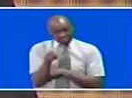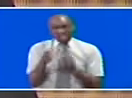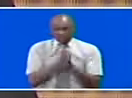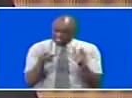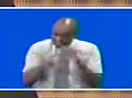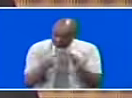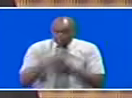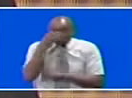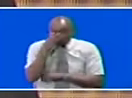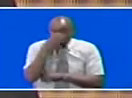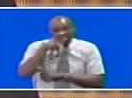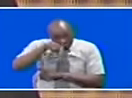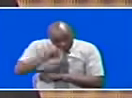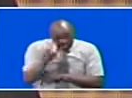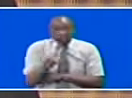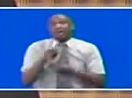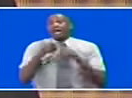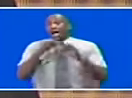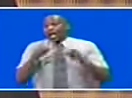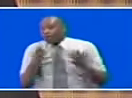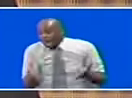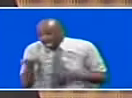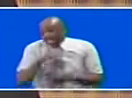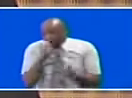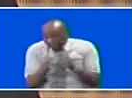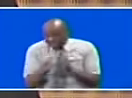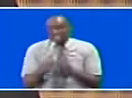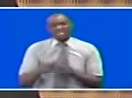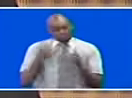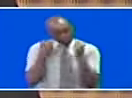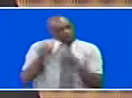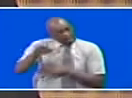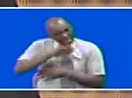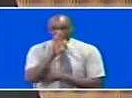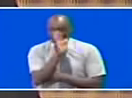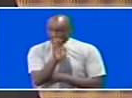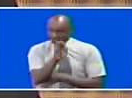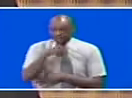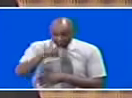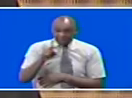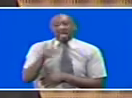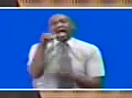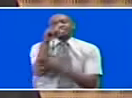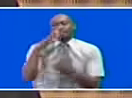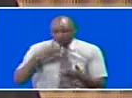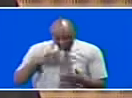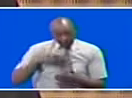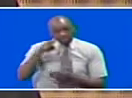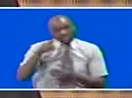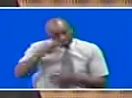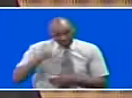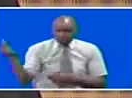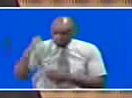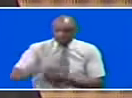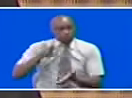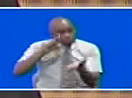Rais William Ruto wakikita kambi katika maeneo ambayo yanayodhaniwa kuwa ngome zao na kutoa wito kwa wakazi kujitokeza